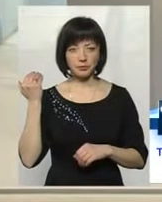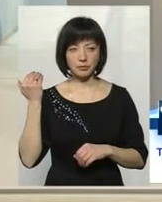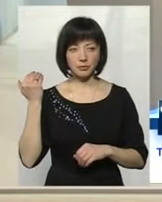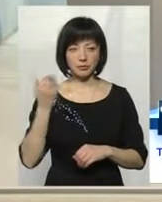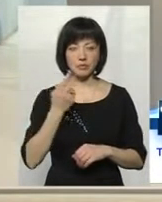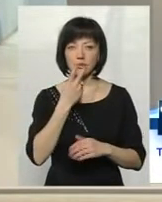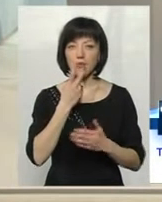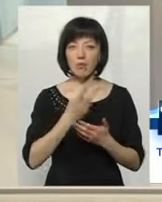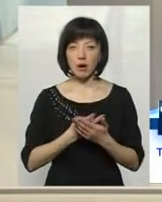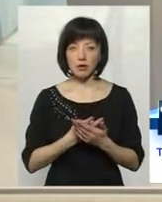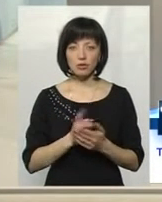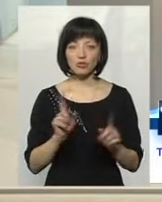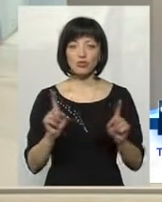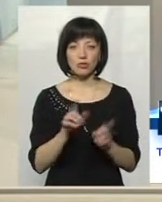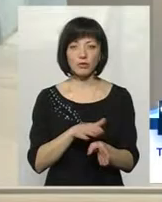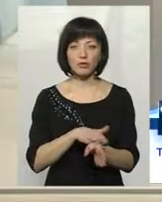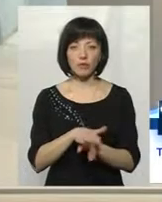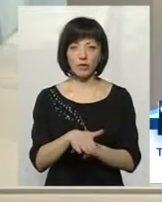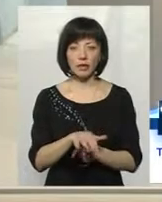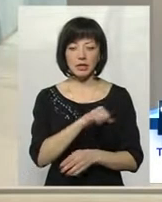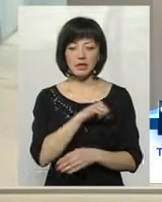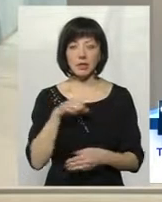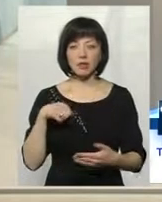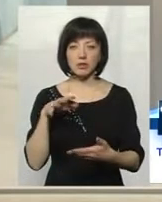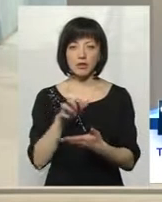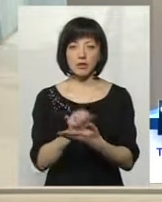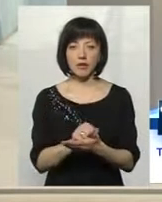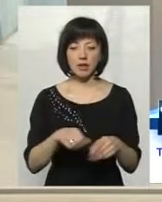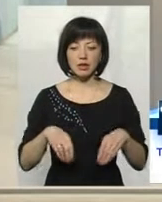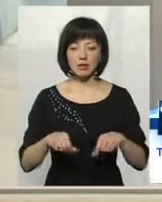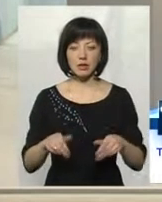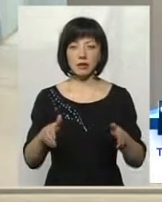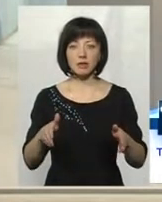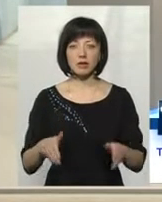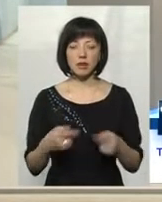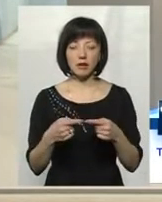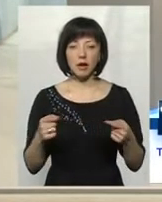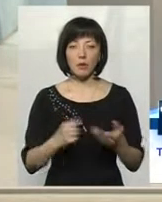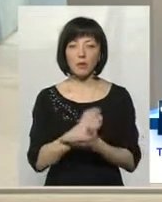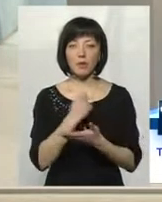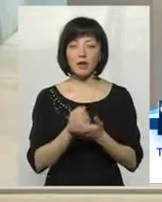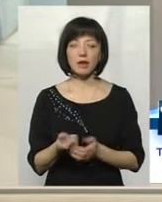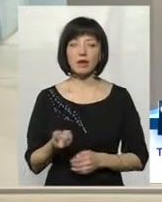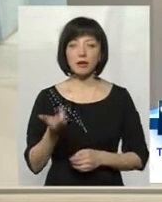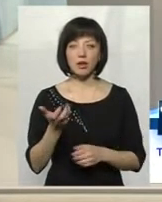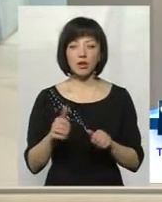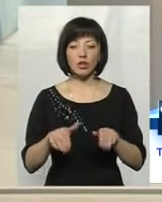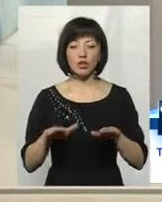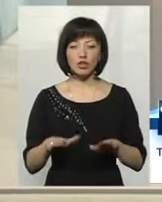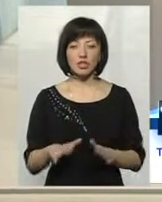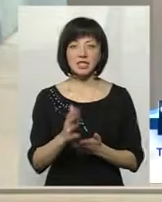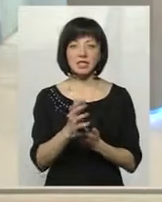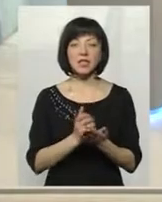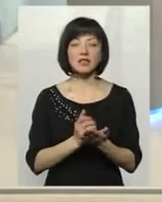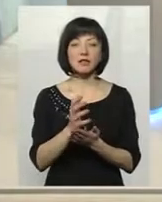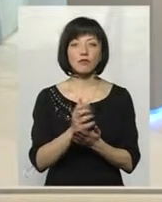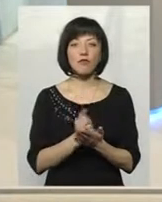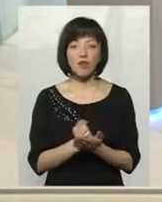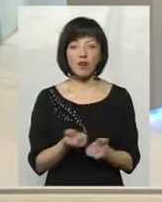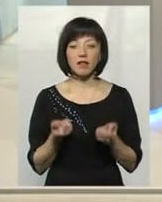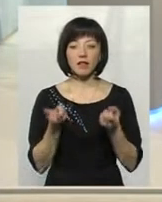бачила, що відбувається, і саме захват земельних ділянок, прийняла кілька рішень і фактично зарезервувала